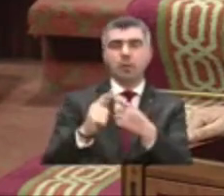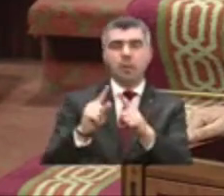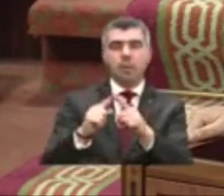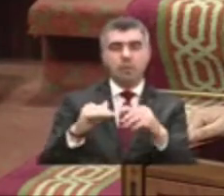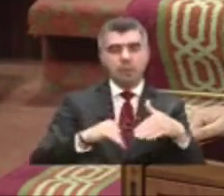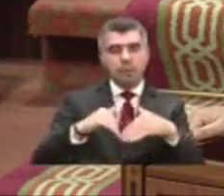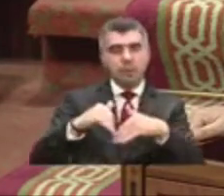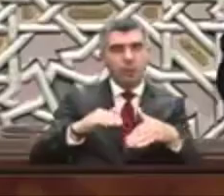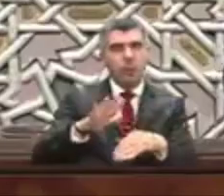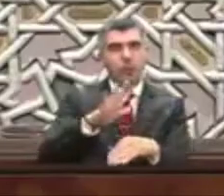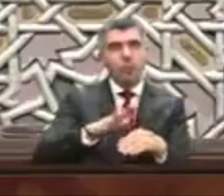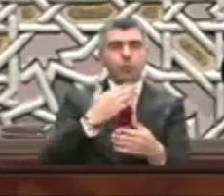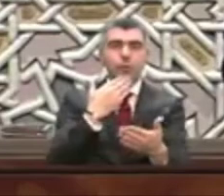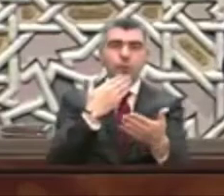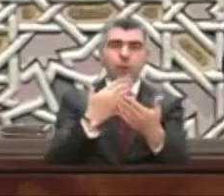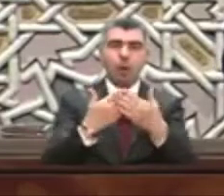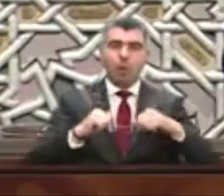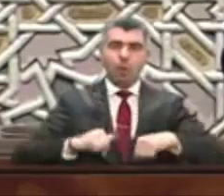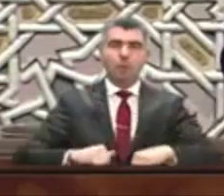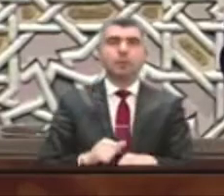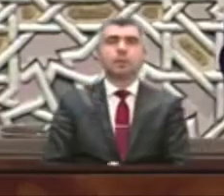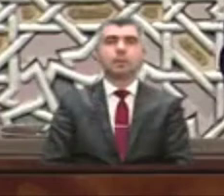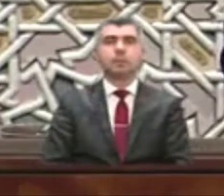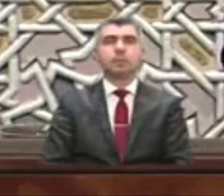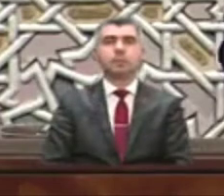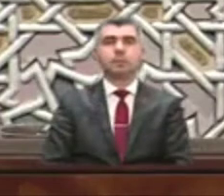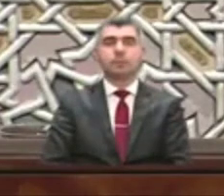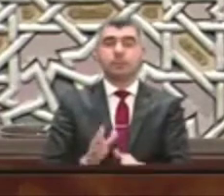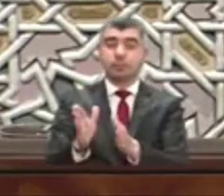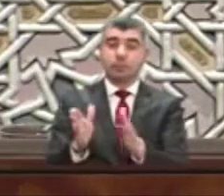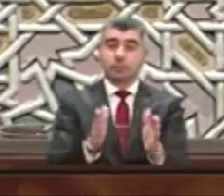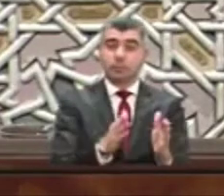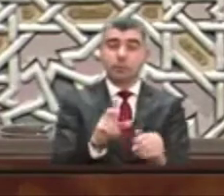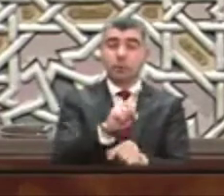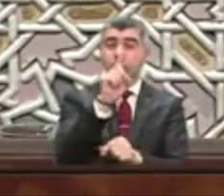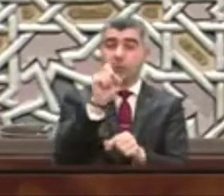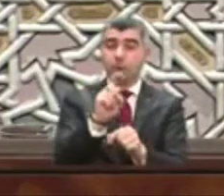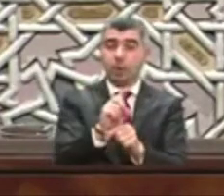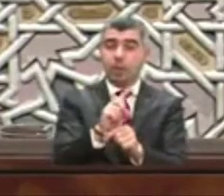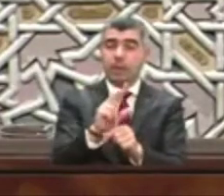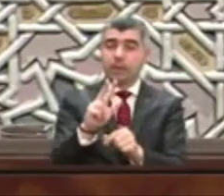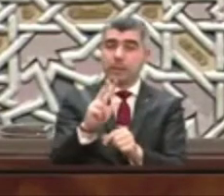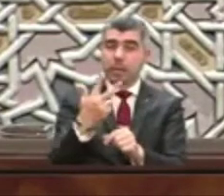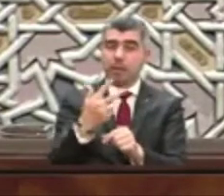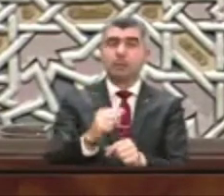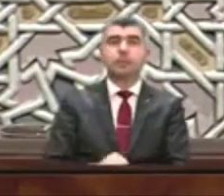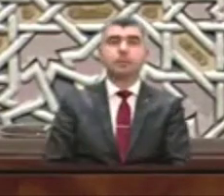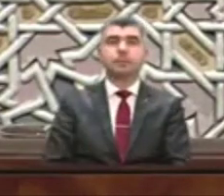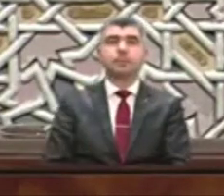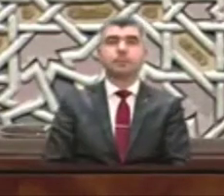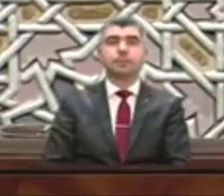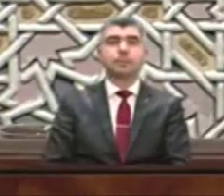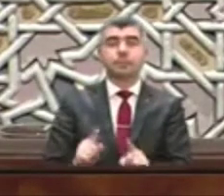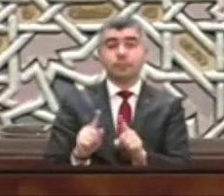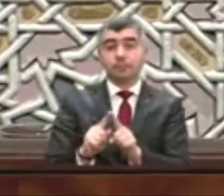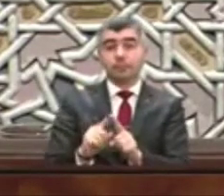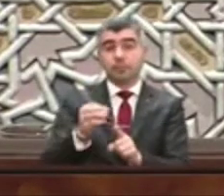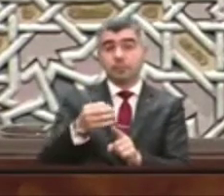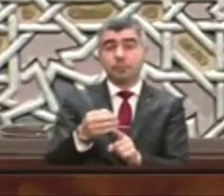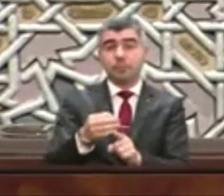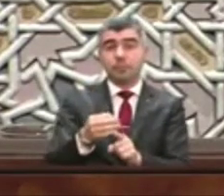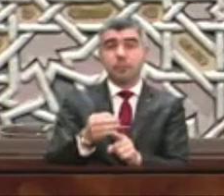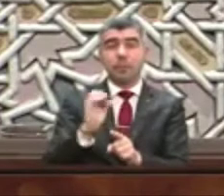كالمسالك. شكرا سيد الوزير، انتهى الوقت. نمر للسؤال الموالي، وهو سؤال مرتبط بالاستنزاف